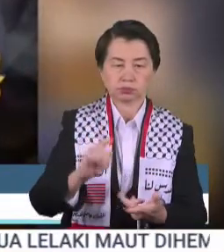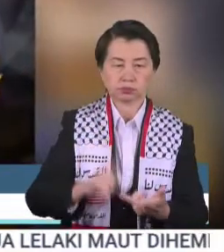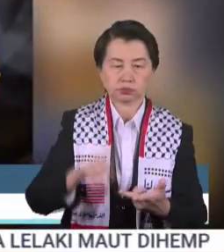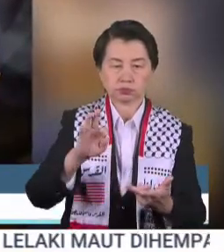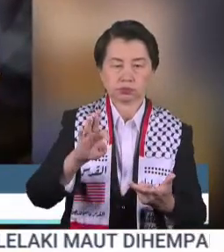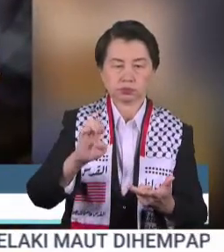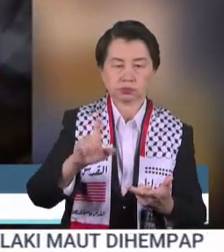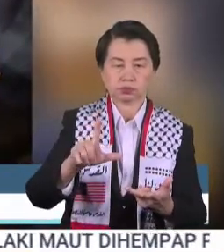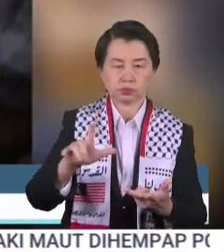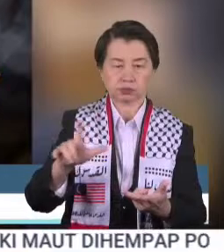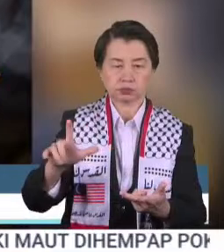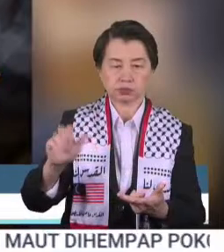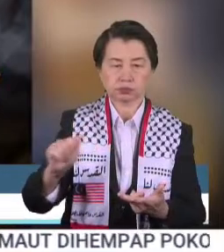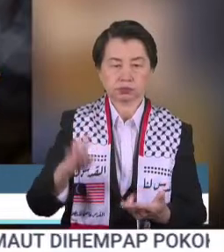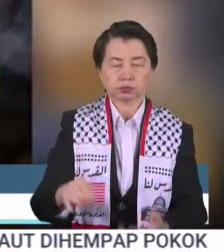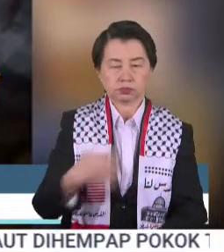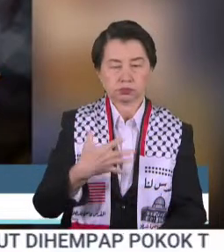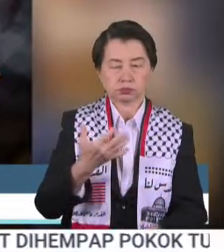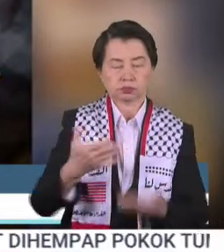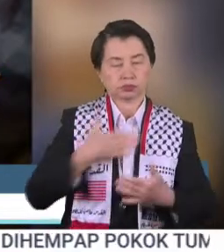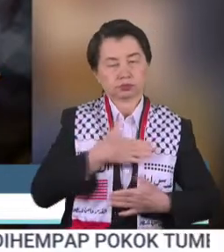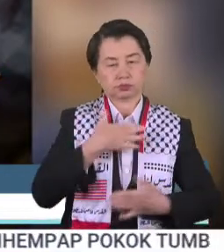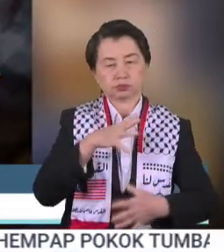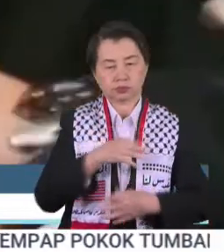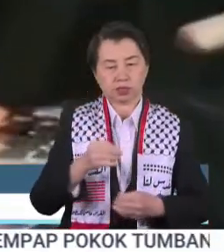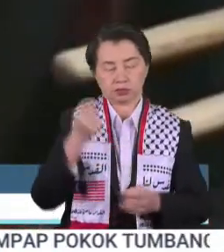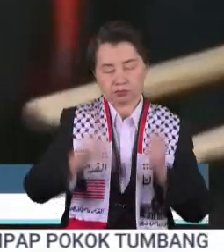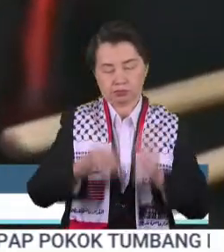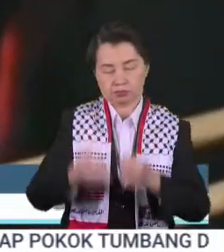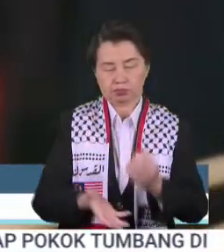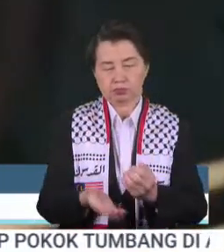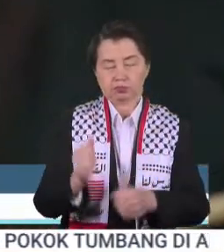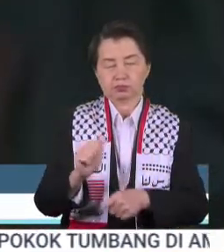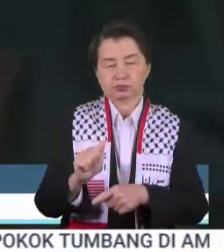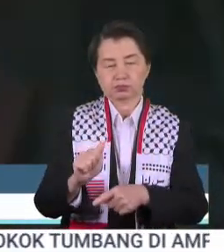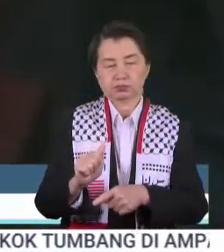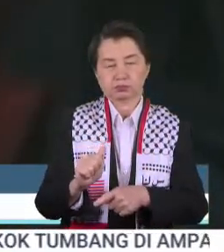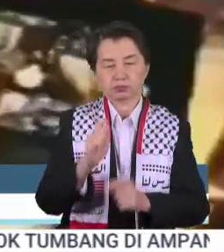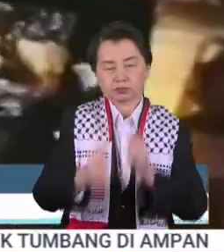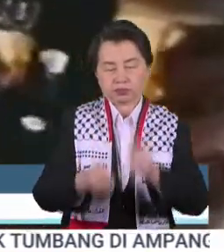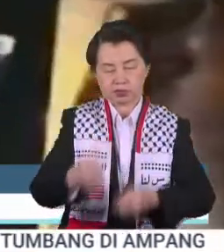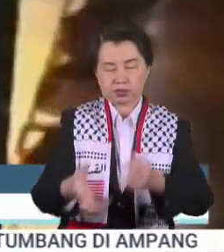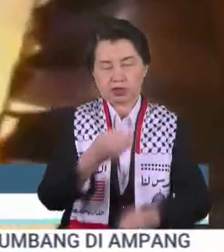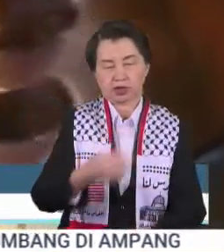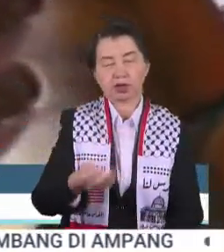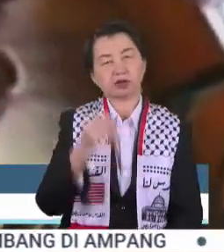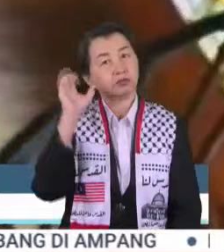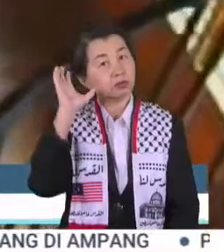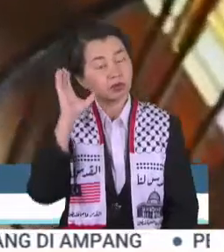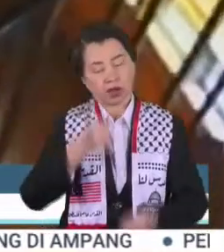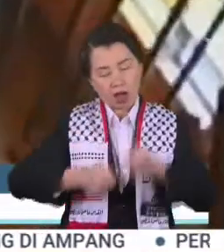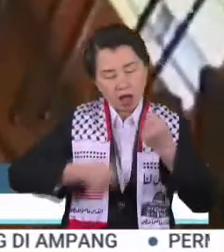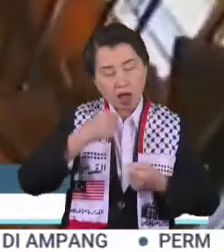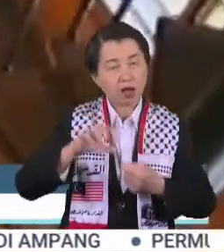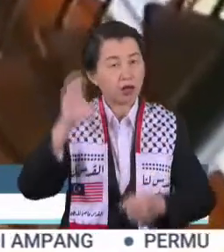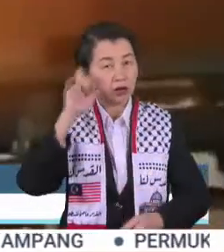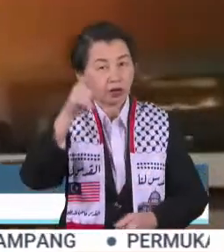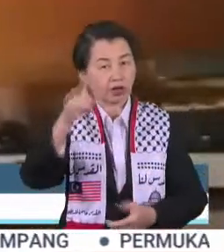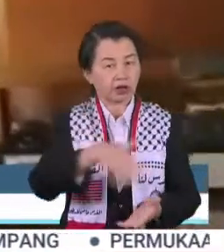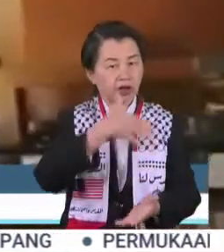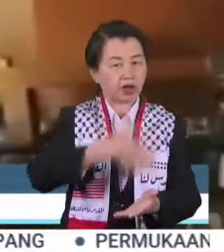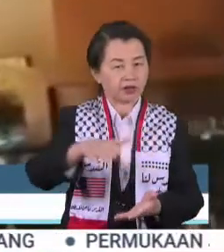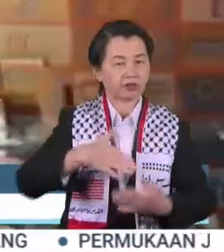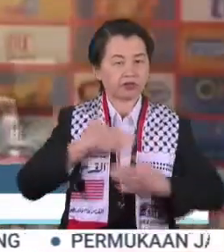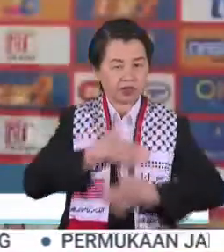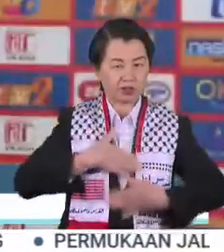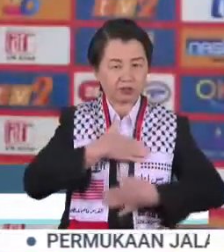Bella. Kita nak bawakan konsep berhibur sambil beramal, yang mana kita juga nak penonton yang hadir